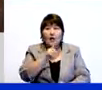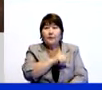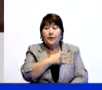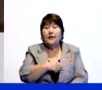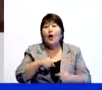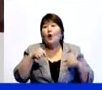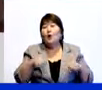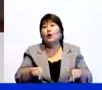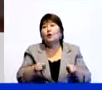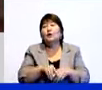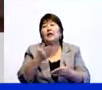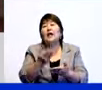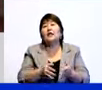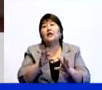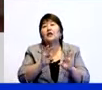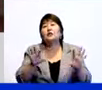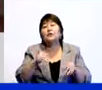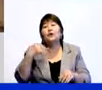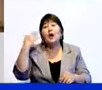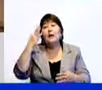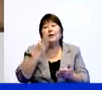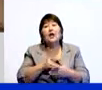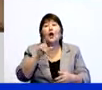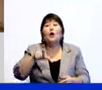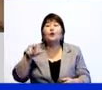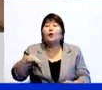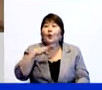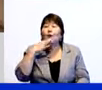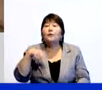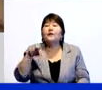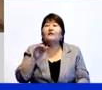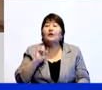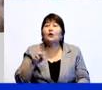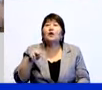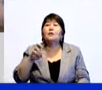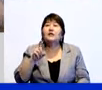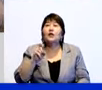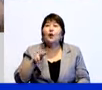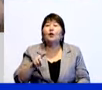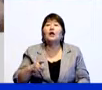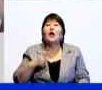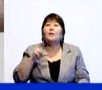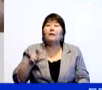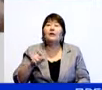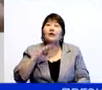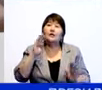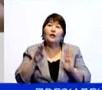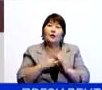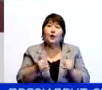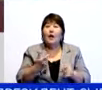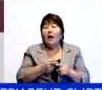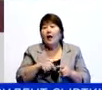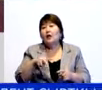медициналық, құқықтық тұрғыда кеңес беруді мақсат еткен. Тұрғындардың көбі дефектолог, психолог секілді мамандардың көмегіне жүгінді.